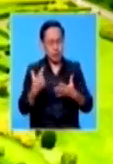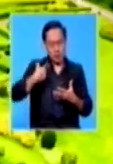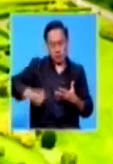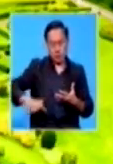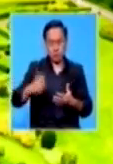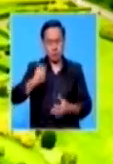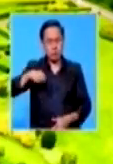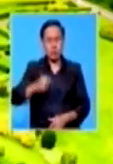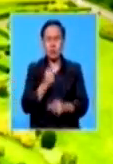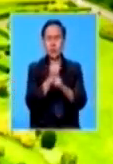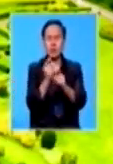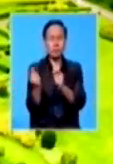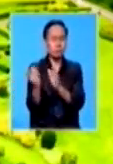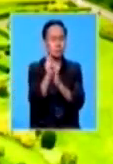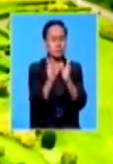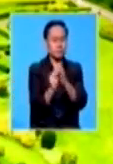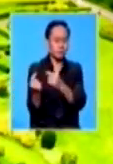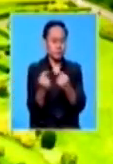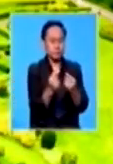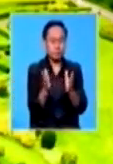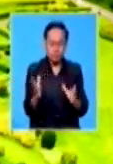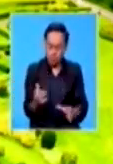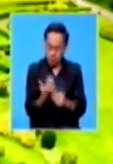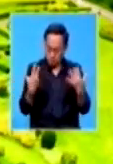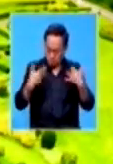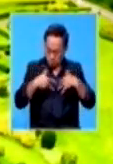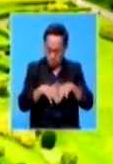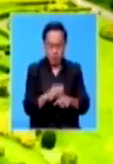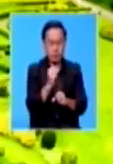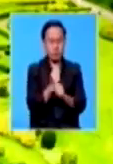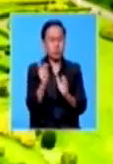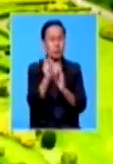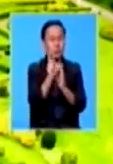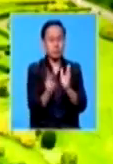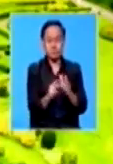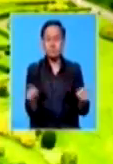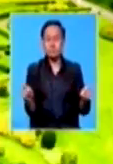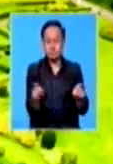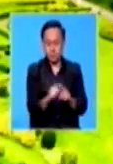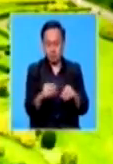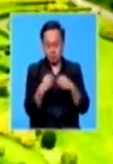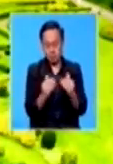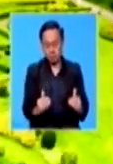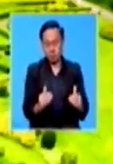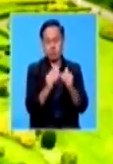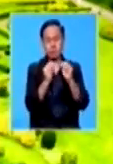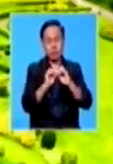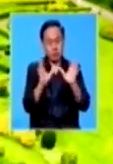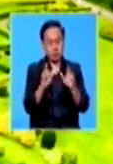ทุกคนก็ว่ากันไปว่ากันมาวันนี้ต้องเป็นหนึ่งเดียวนะครับในเรื่องของการใช้กฎหมายนะให้เกิดความเป็นธรรมให้ชัดเจนมากที่สุดนะ